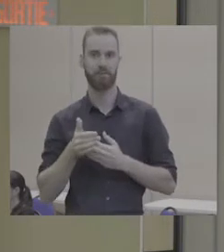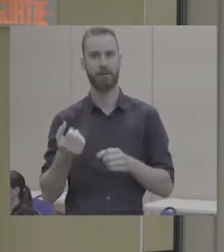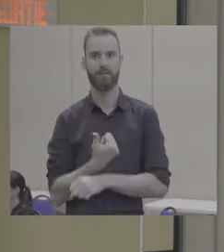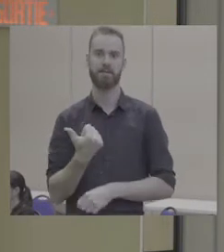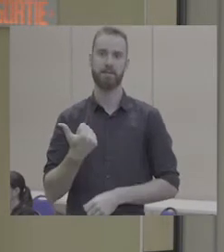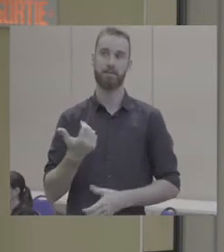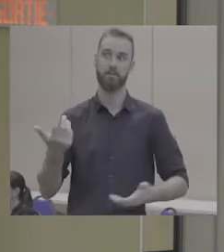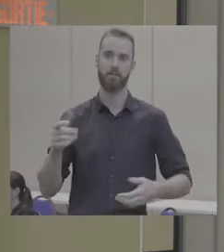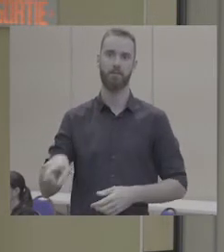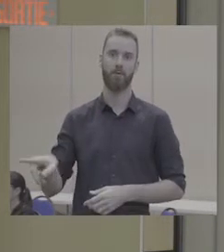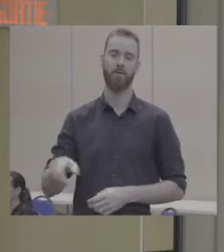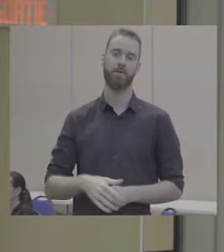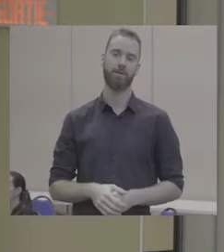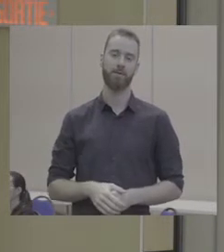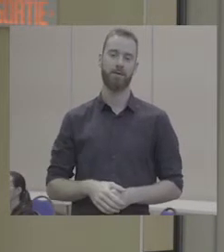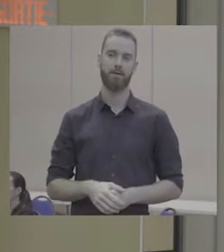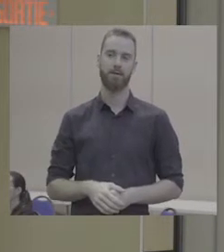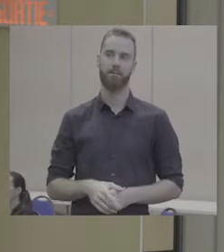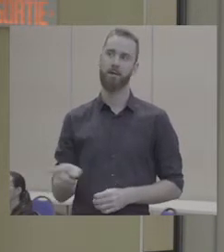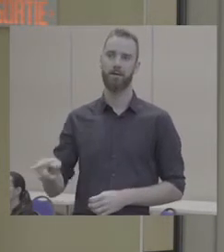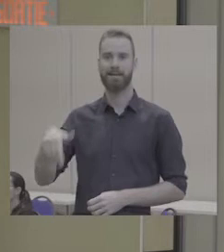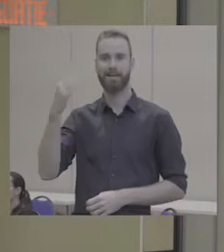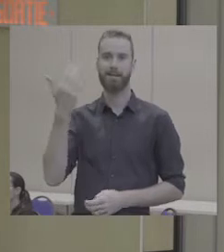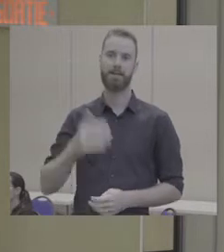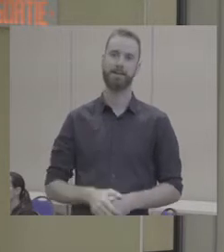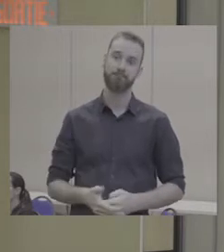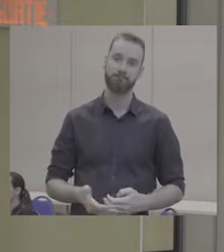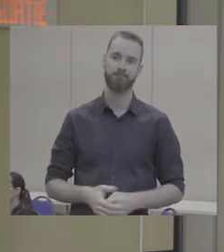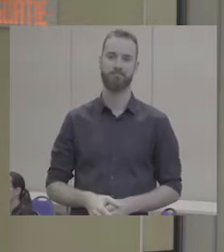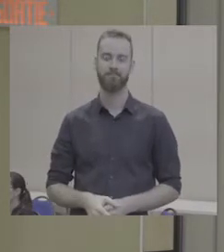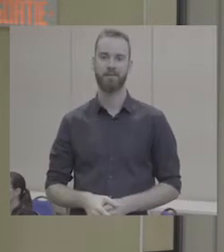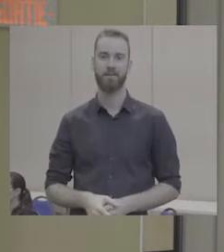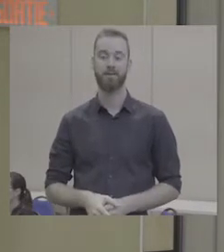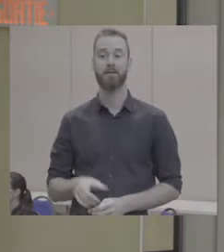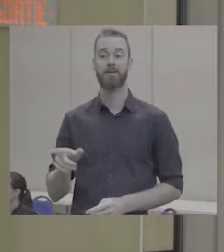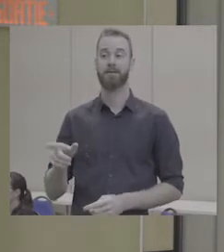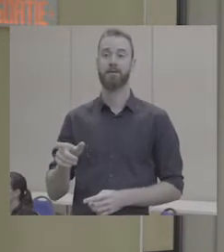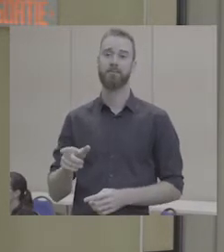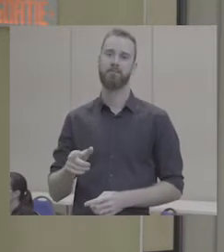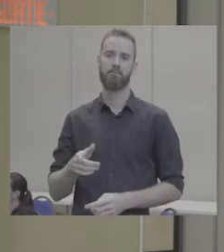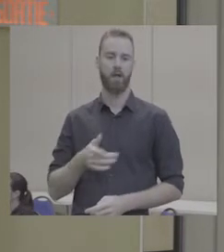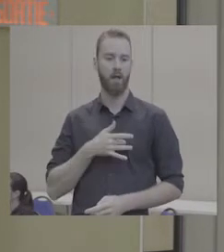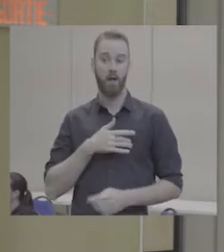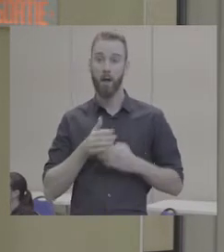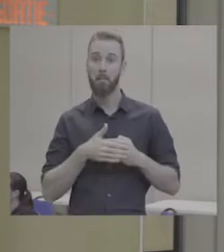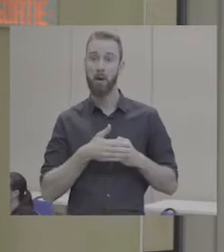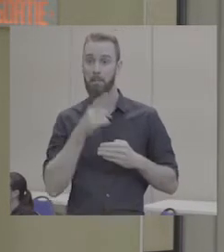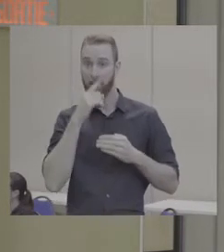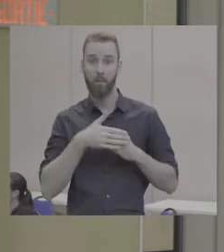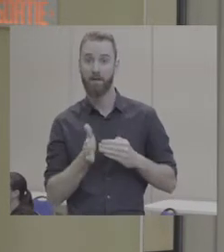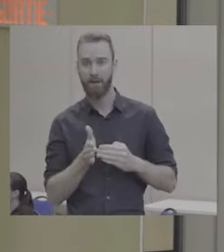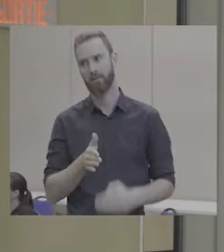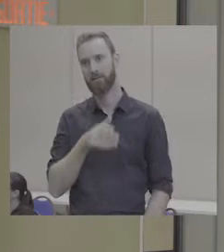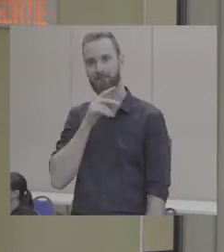qu'elle ouvre bien. Là, ils sont tannés, hein? Là, ils ont vu que c'est fatigué une porte qui n'ouvre